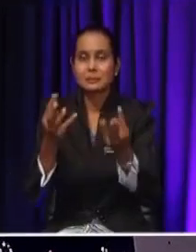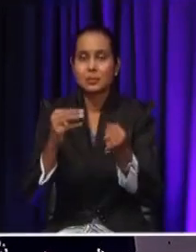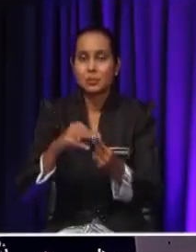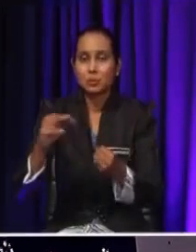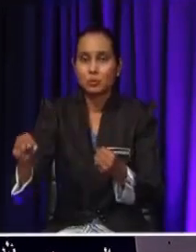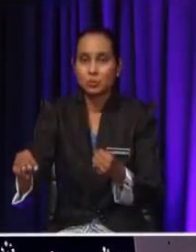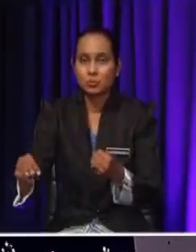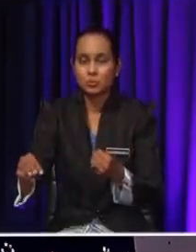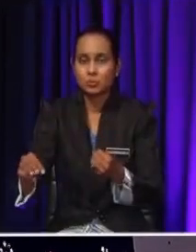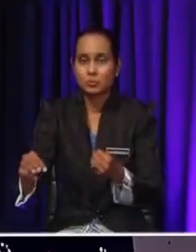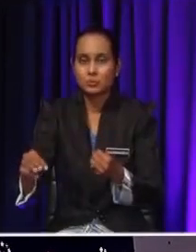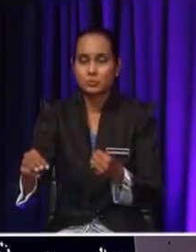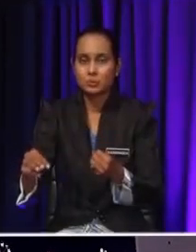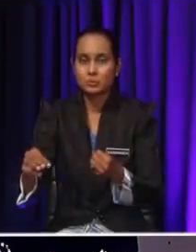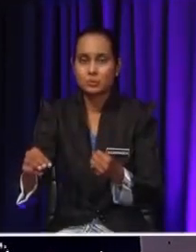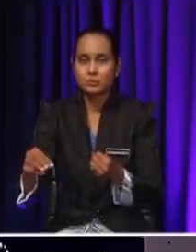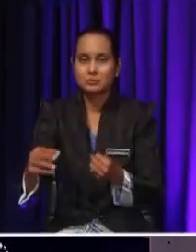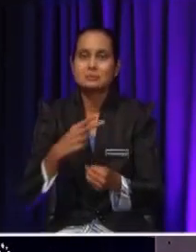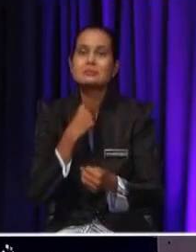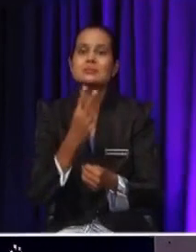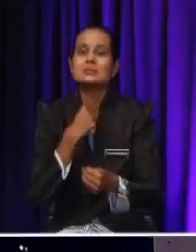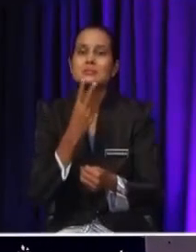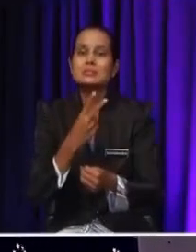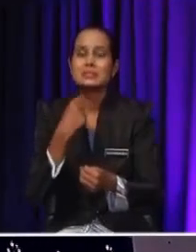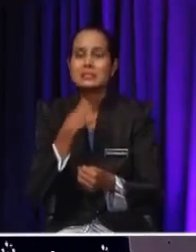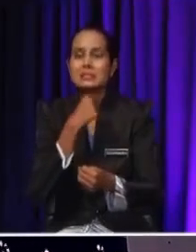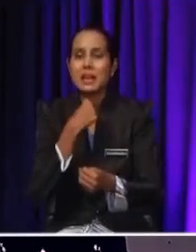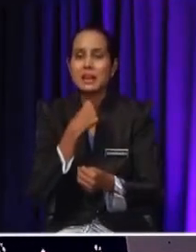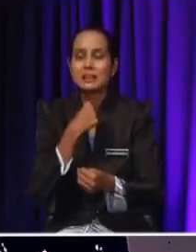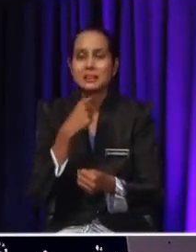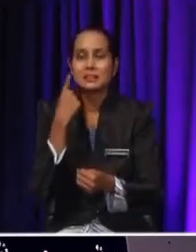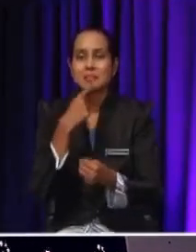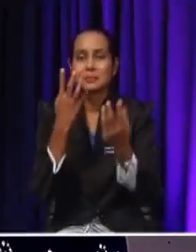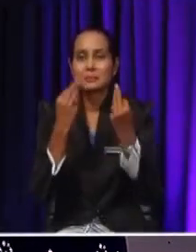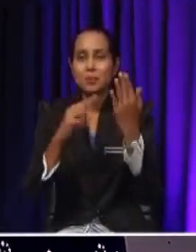apalagi deklamasi saja lah oke siapa anak muda